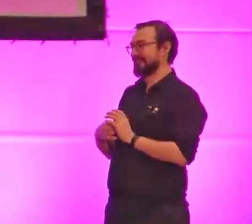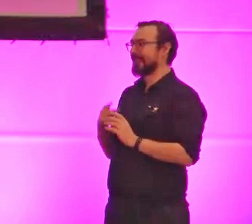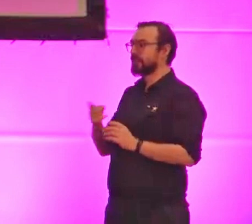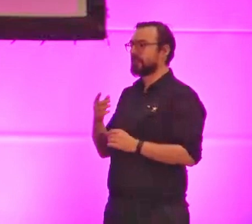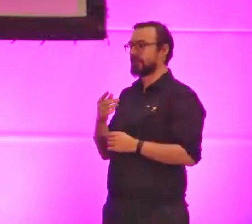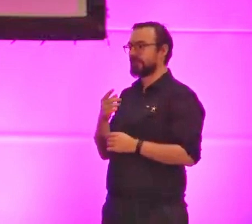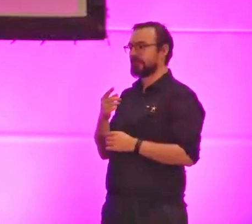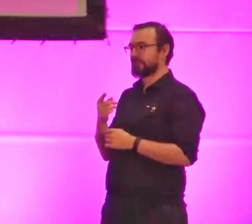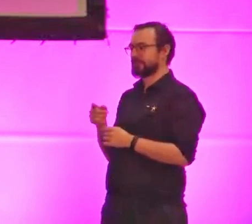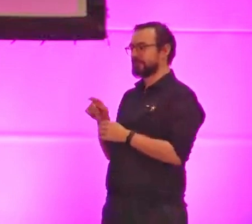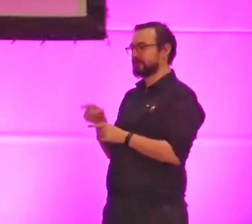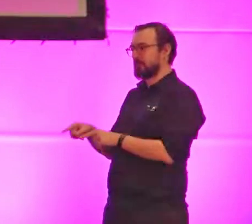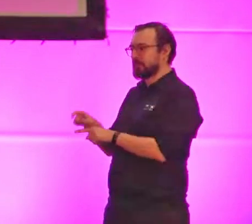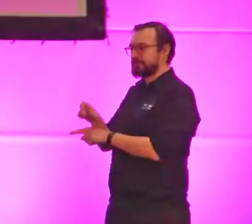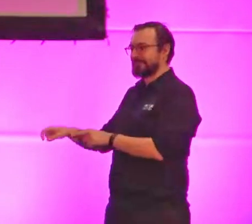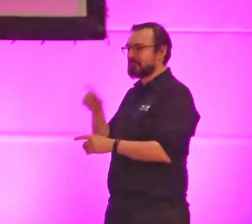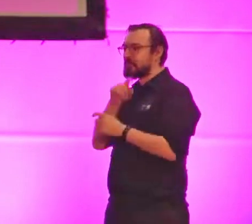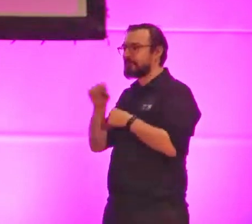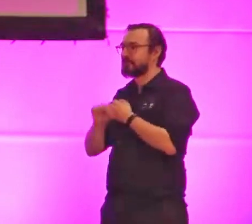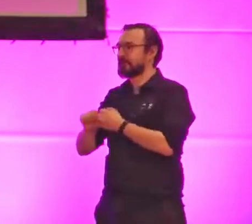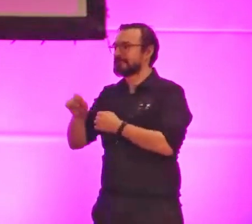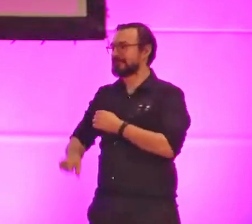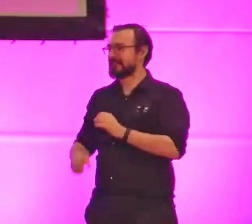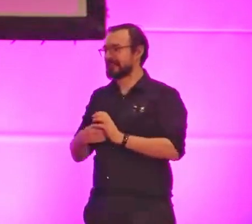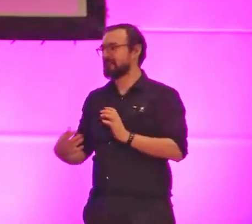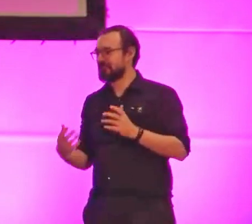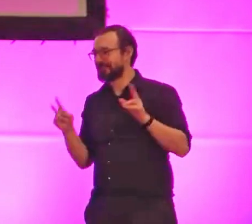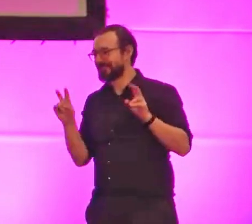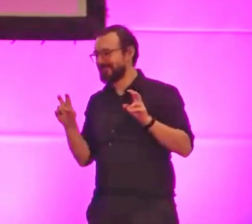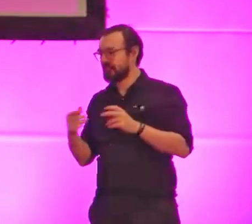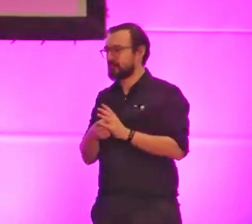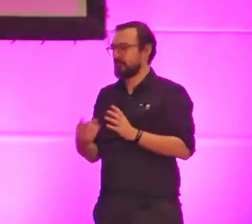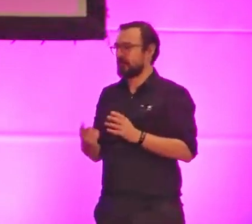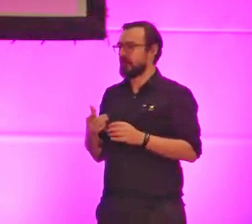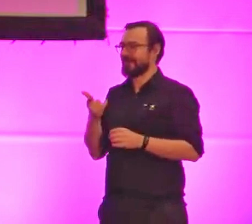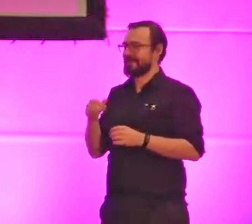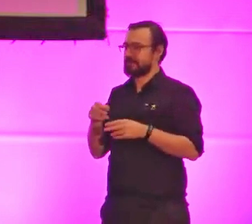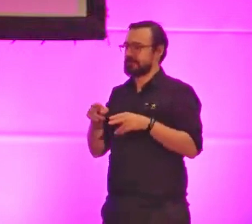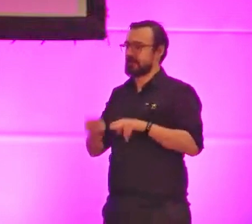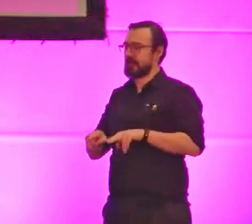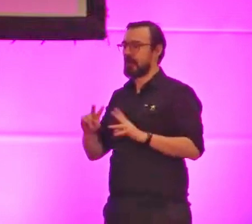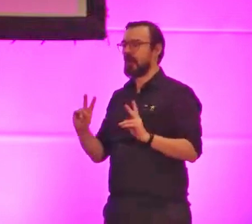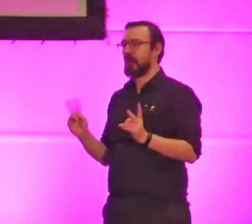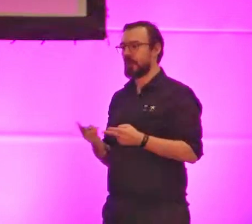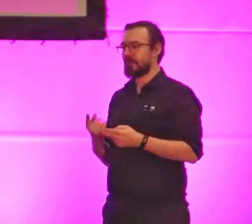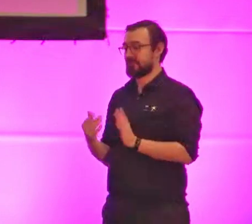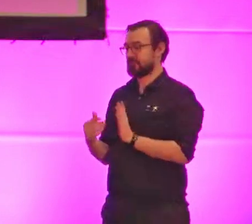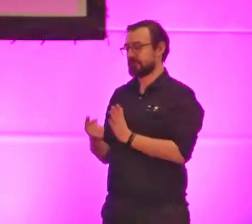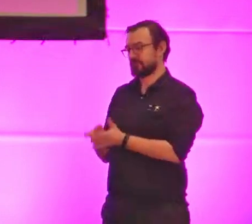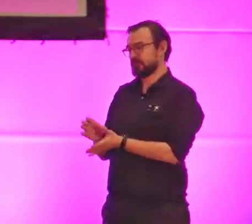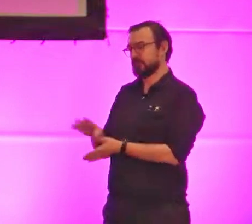tilltalade därför inte kan försvara sig. Så detta ledde till att tingsrätten vid ett tillfälle i alla fall krävde